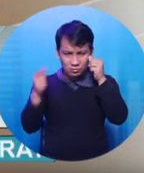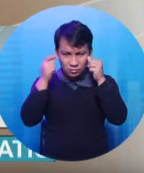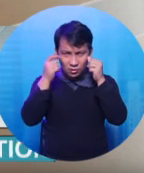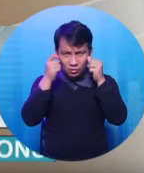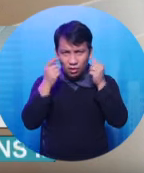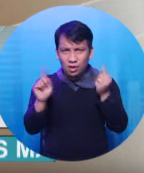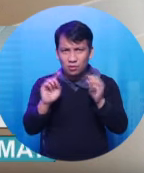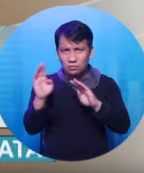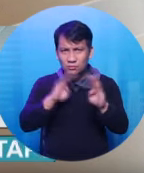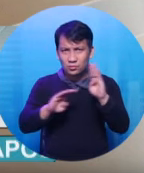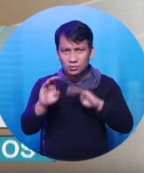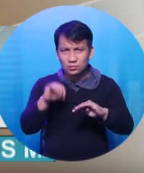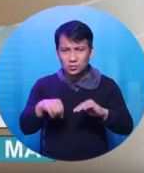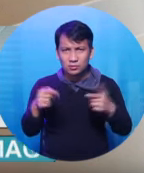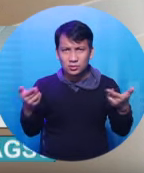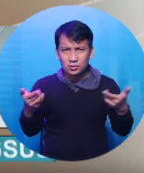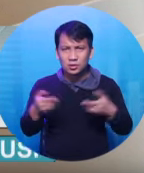Tyrone?